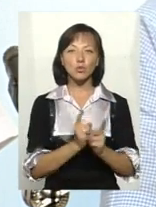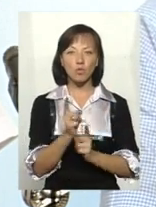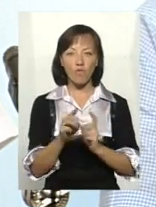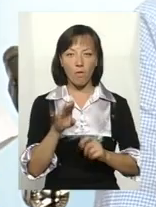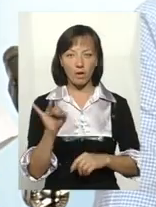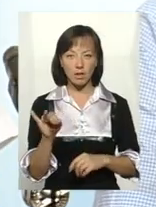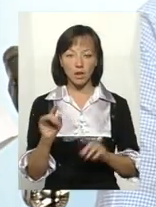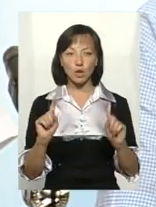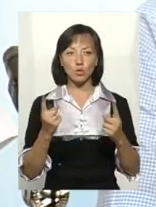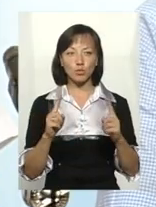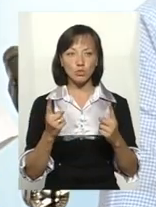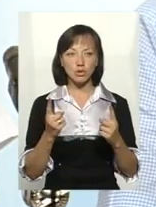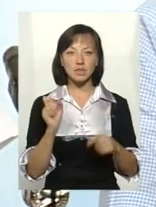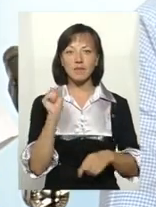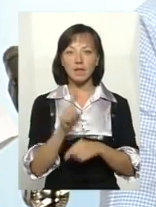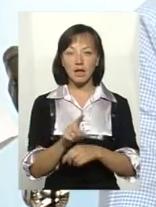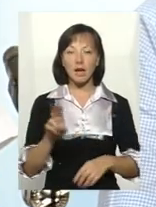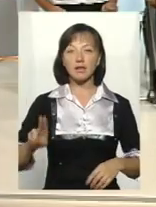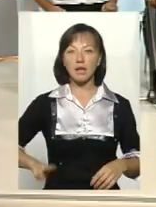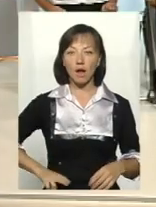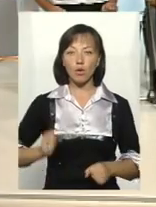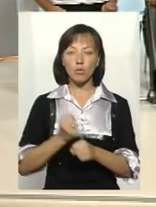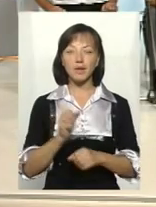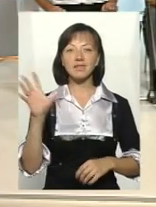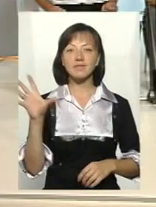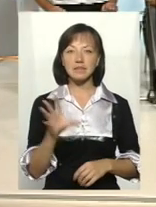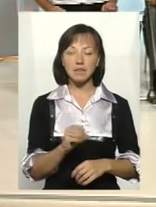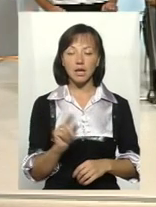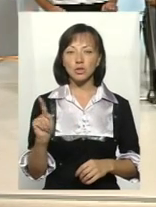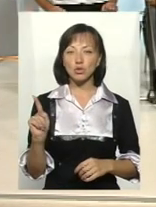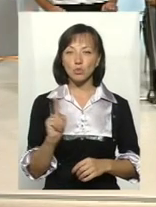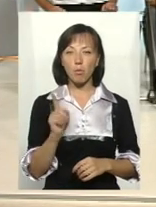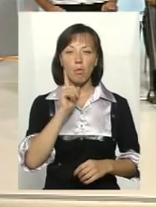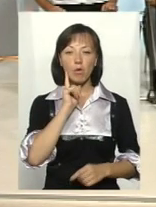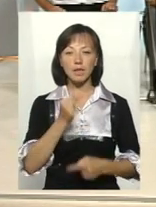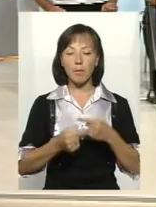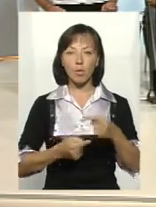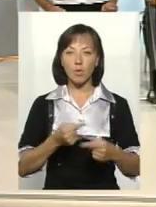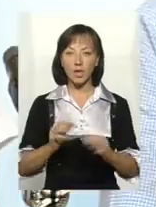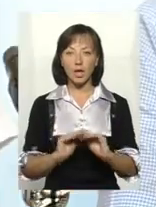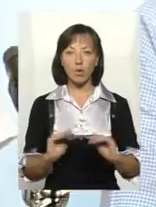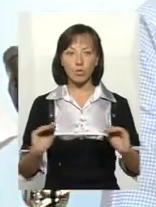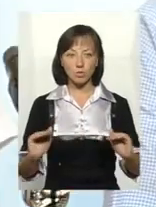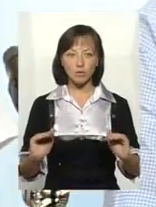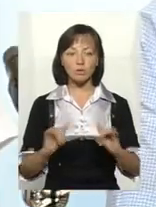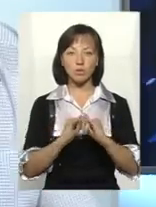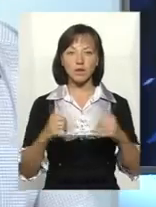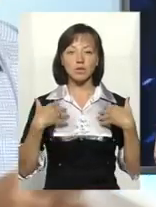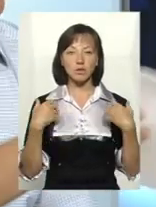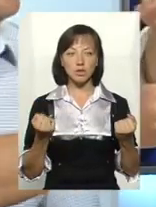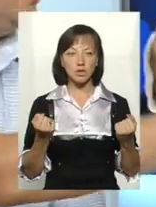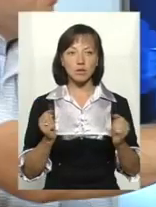що завдання директора – робити все, щоб молоде покоління учнів розвивалося